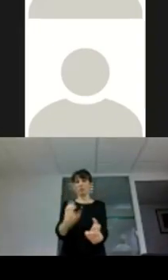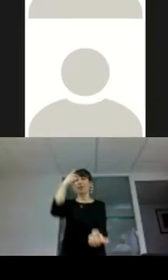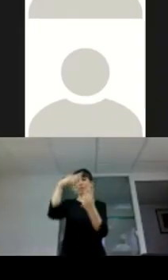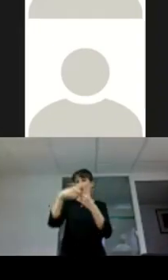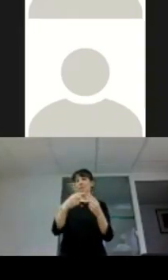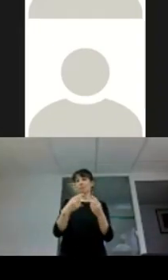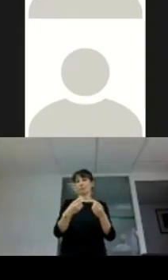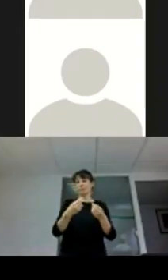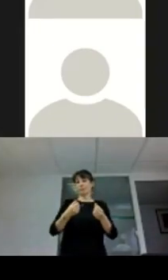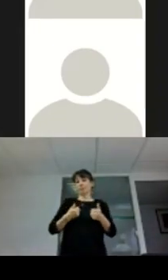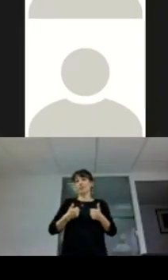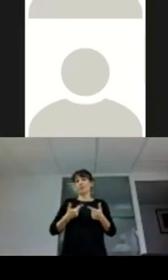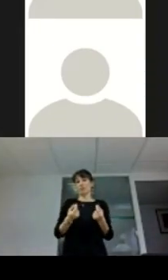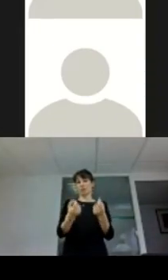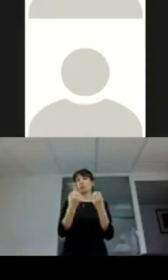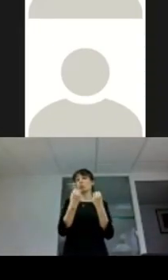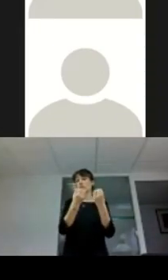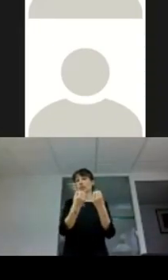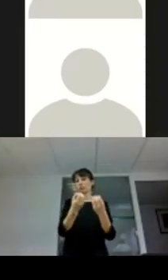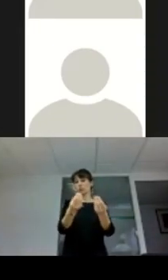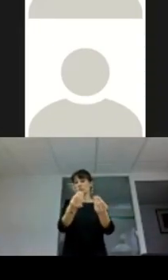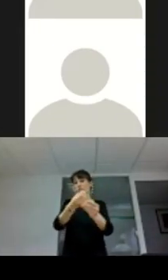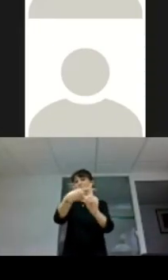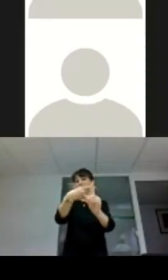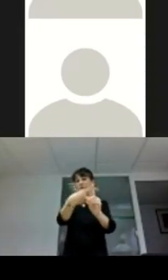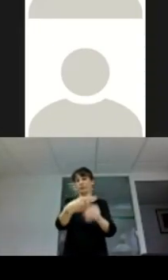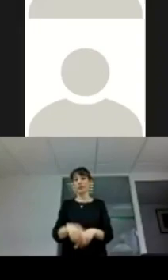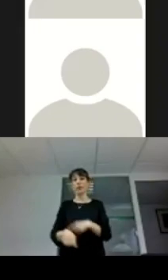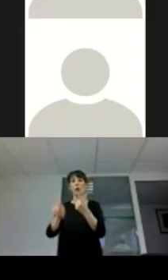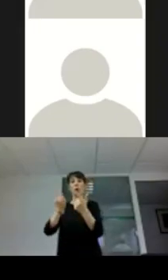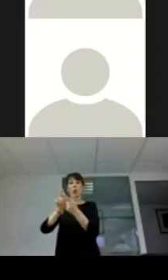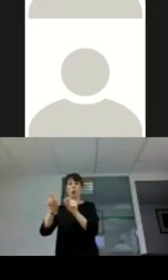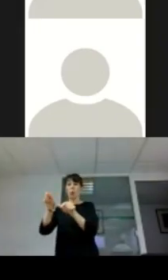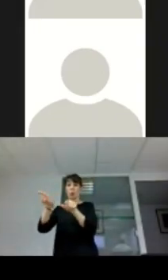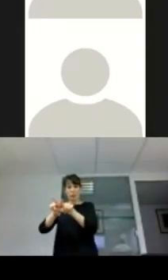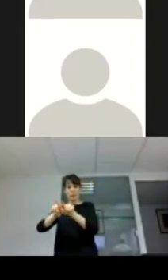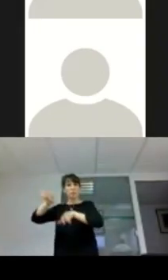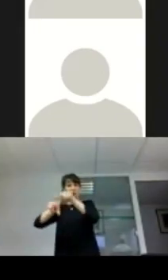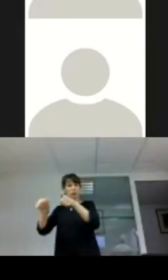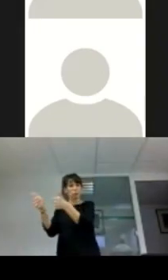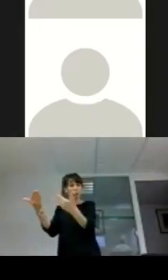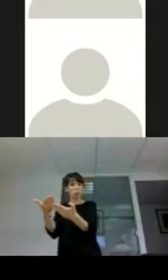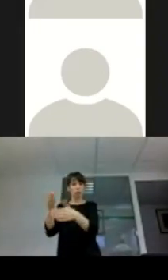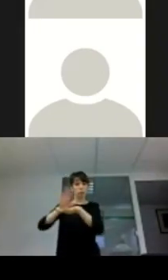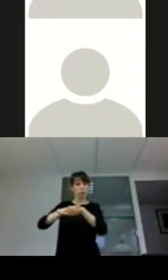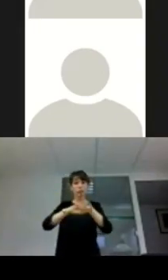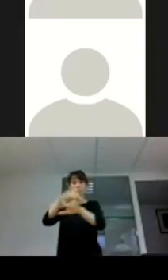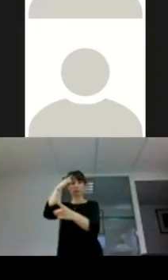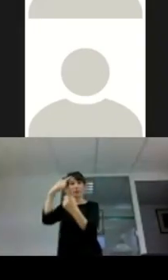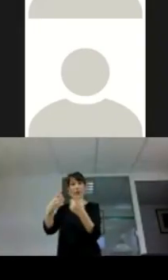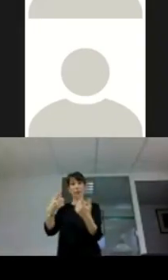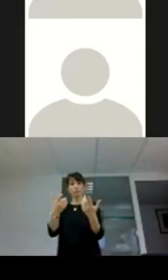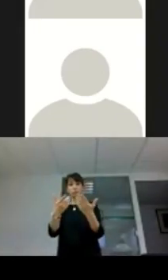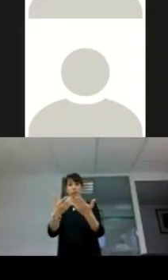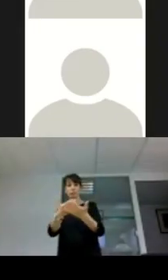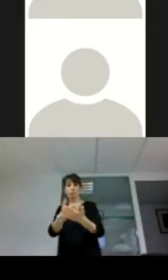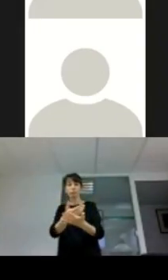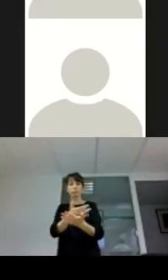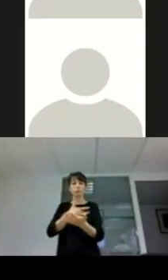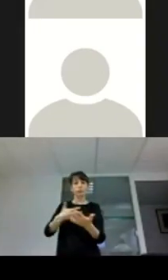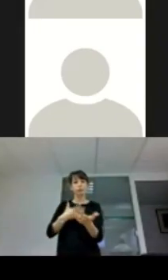récidives, c'est important, notamment pour le cancer du sein. Des conseils d'hygiène de vie qui